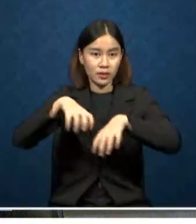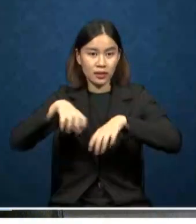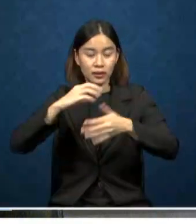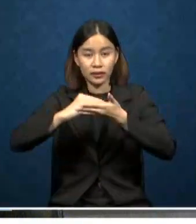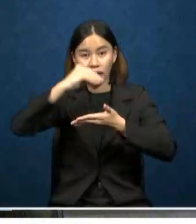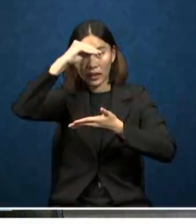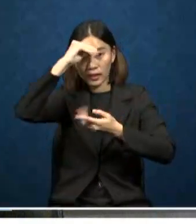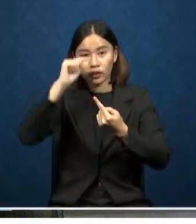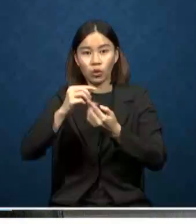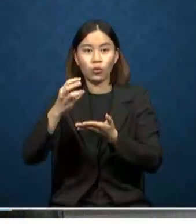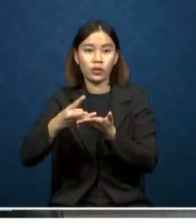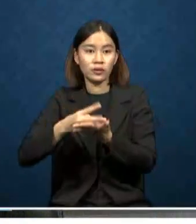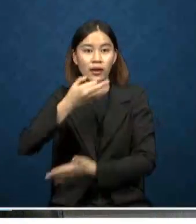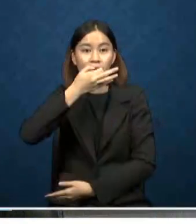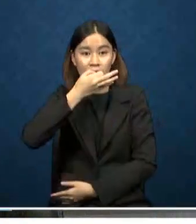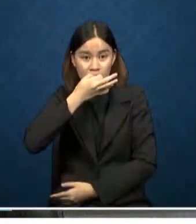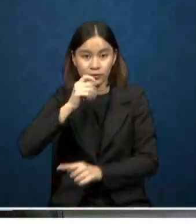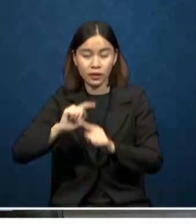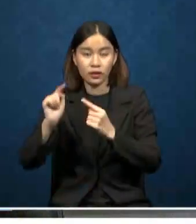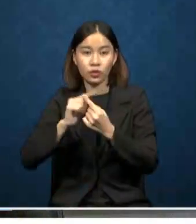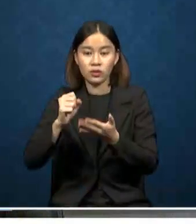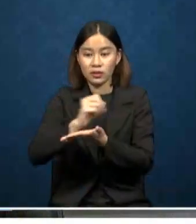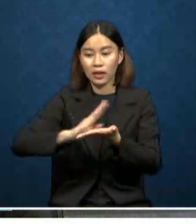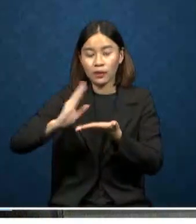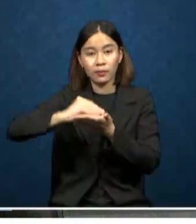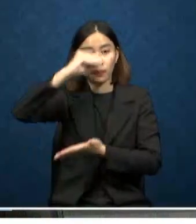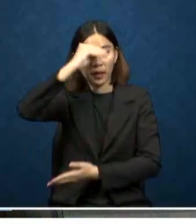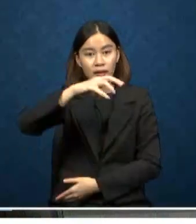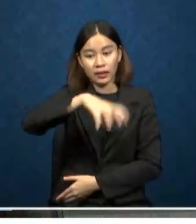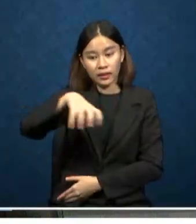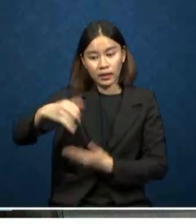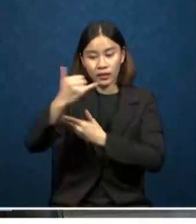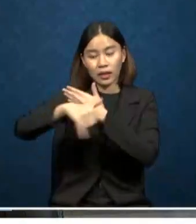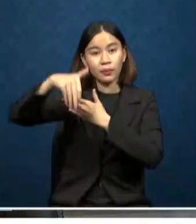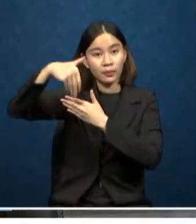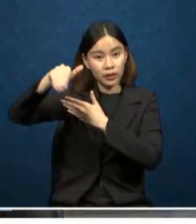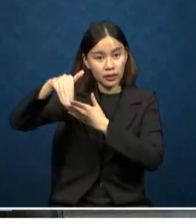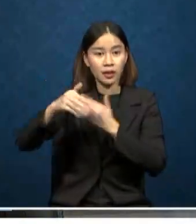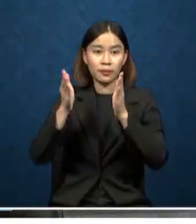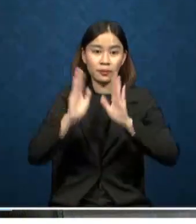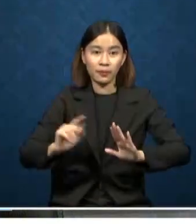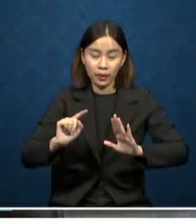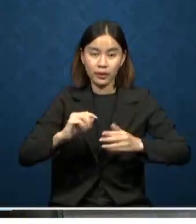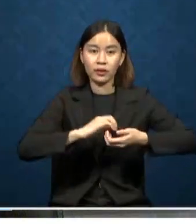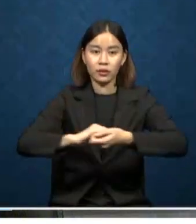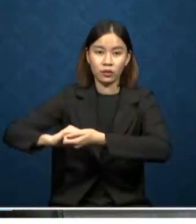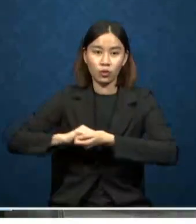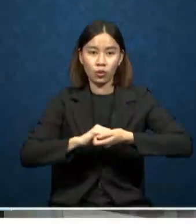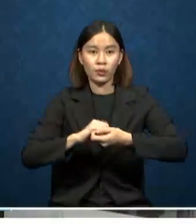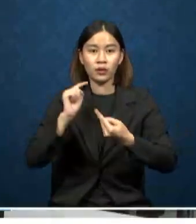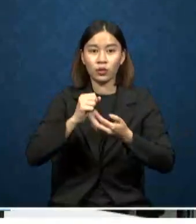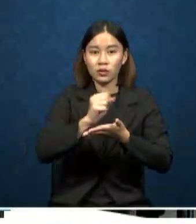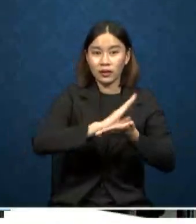ศึกษาทางวิชาชีพจากสถานศึกษาต่างประเทศในลักษณะความร่วมมือระหว่าง